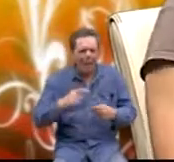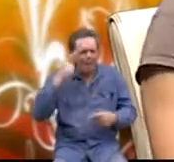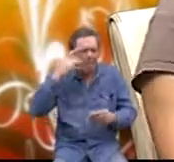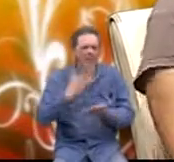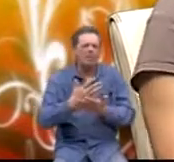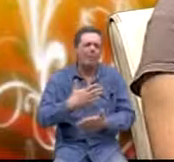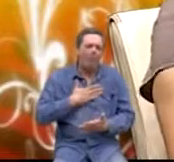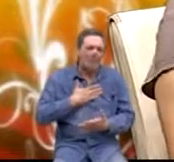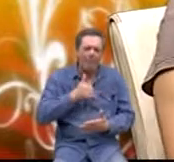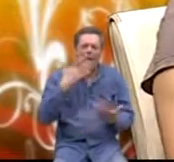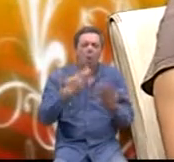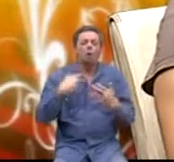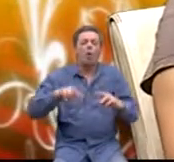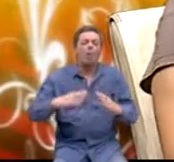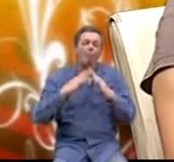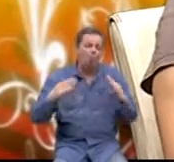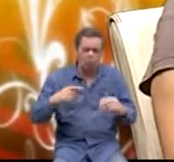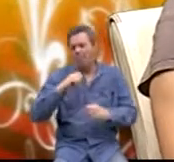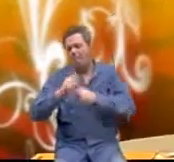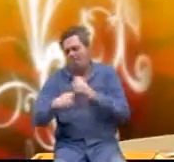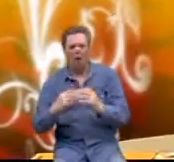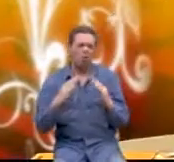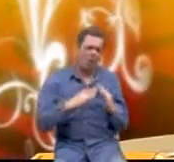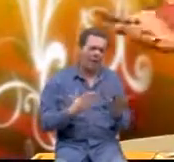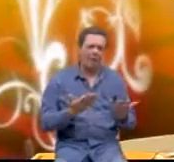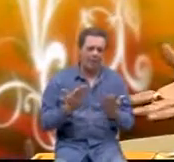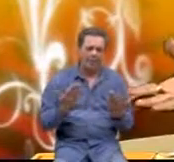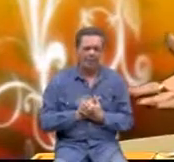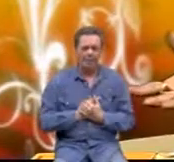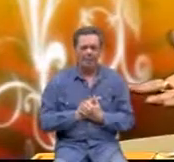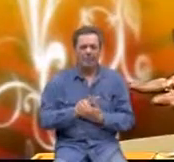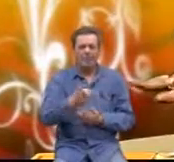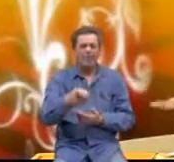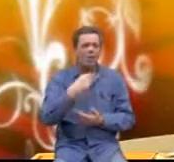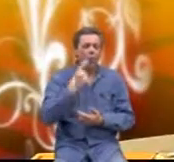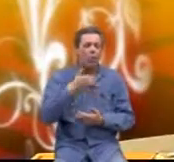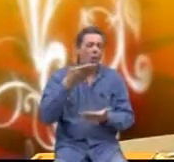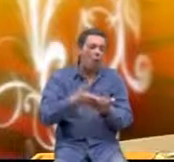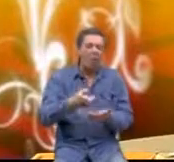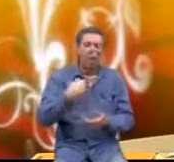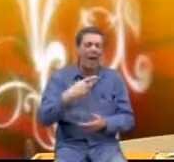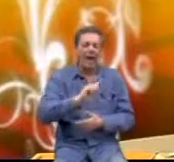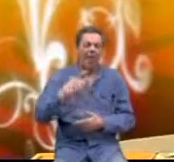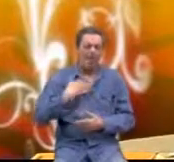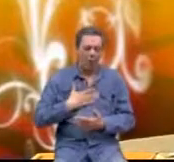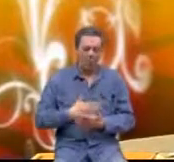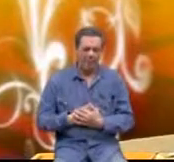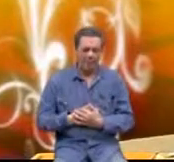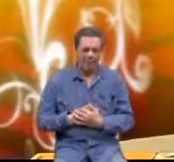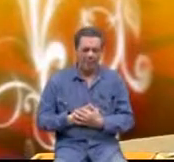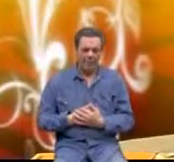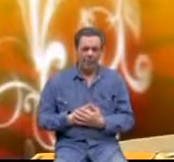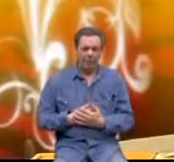u kući i onda posao, kuću, dom. To vi sad govorite što ja ne volim. A znate zašto ne volim? Zato